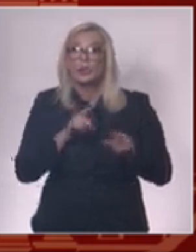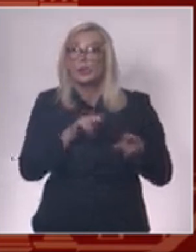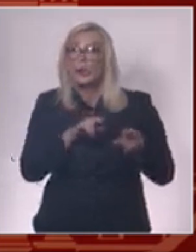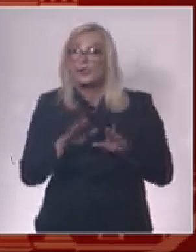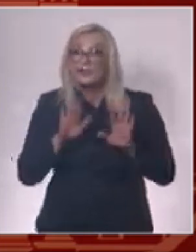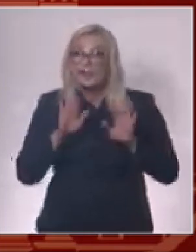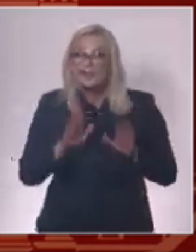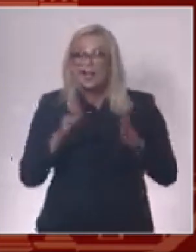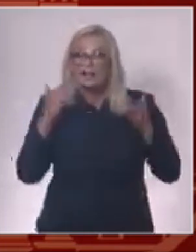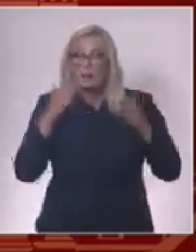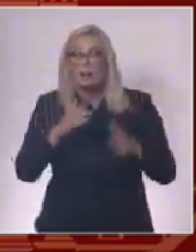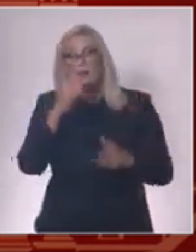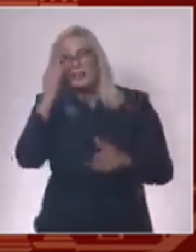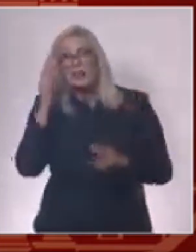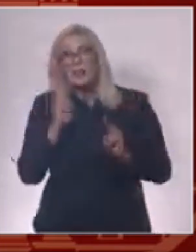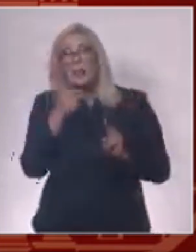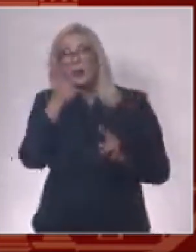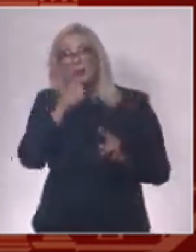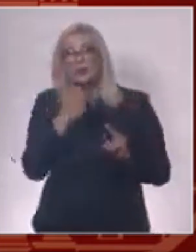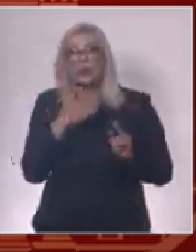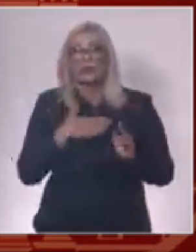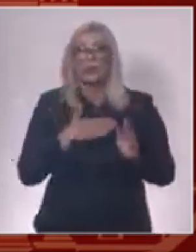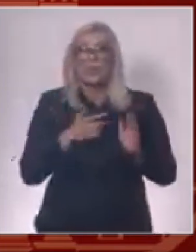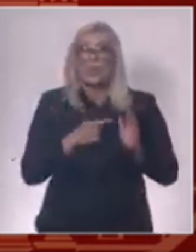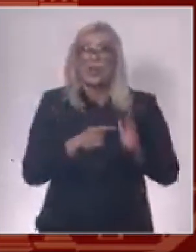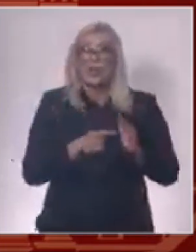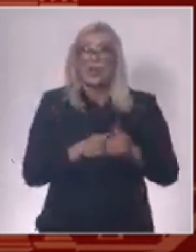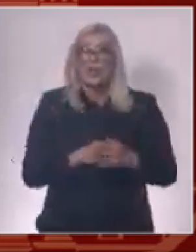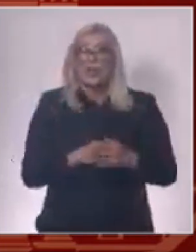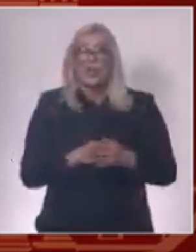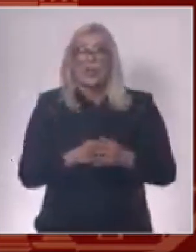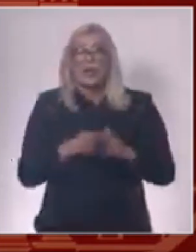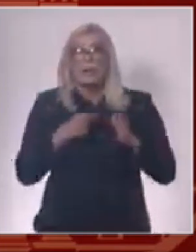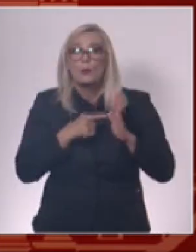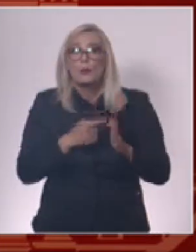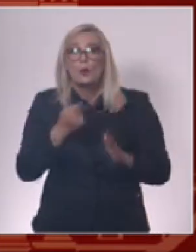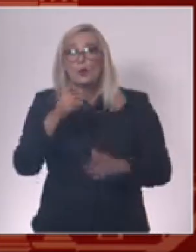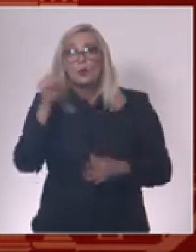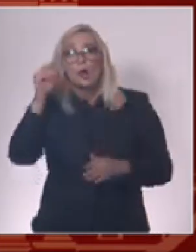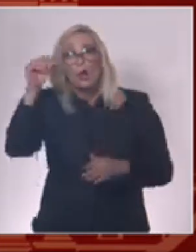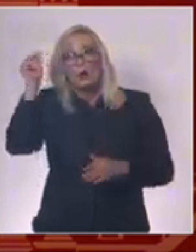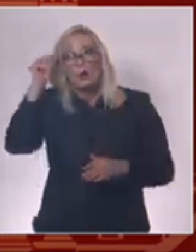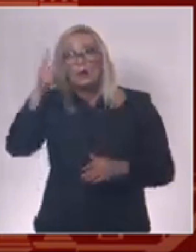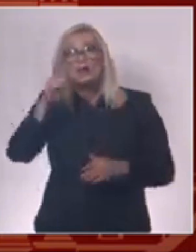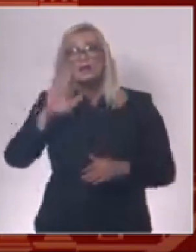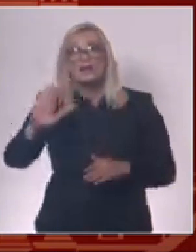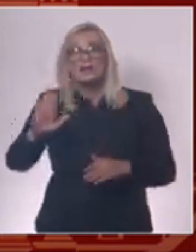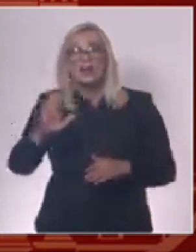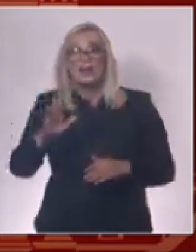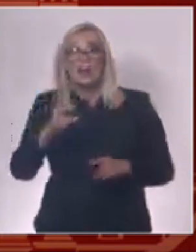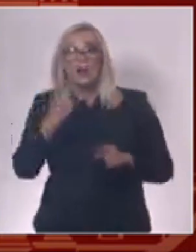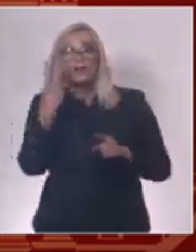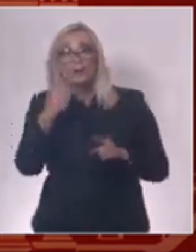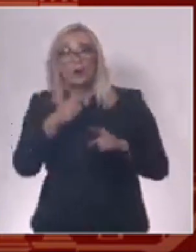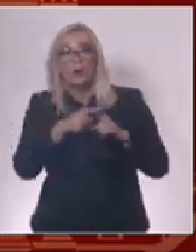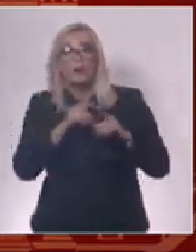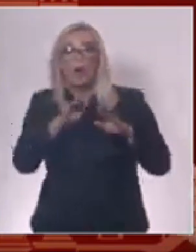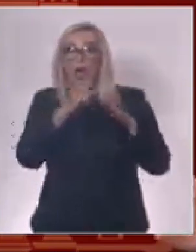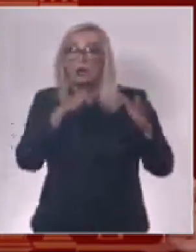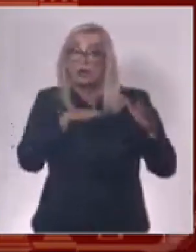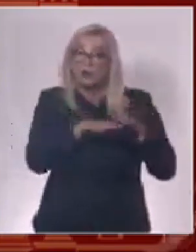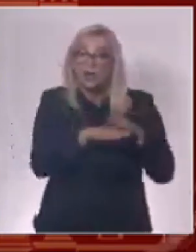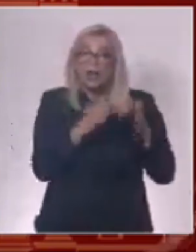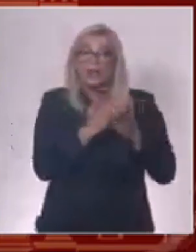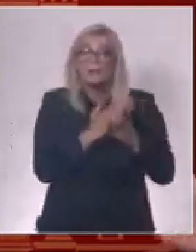посветеност и загриженост како што ние манифестираме од бугарска страна, односно другата половина од тунелот да биде завршена, но и